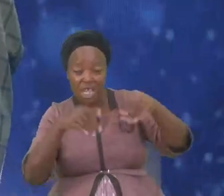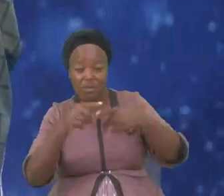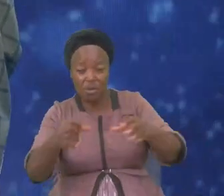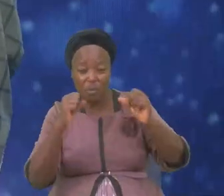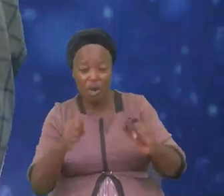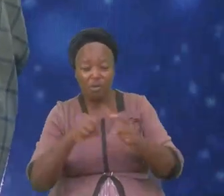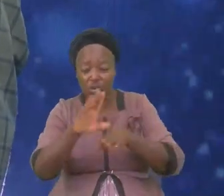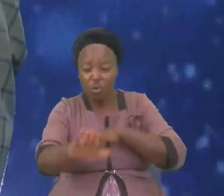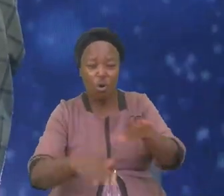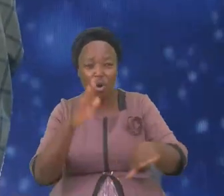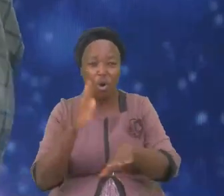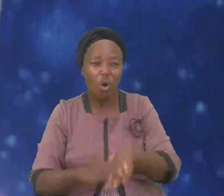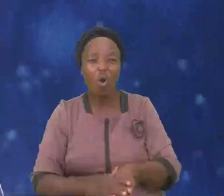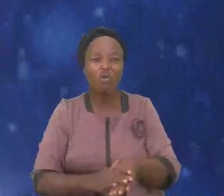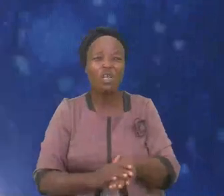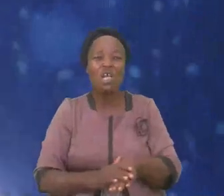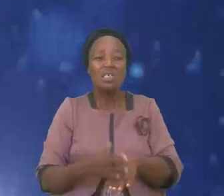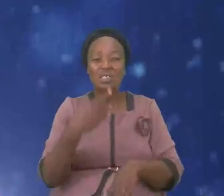de marcher sur les serpents et les scorpions